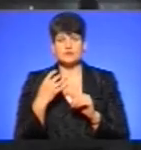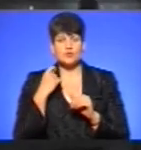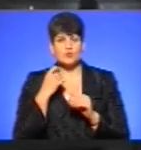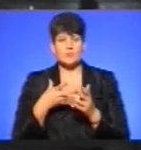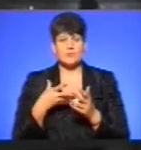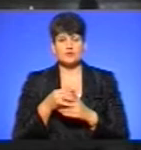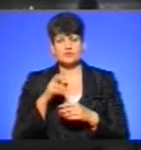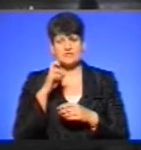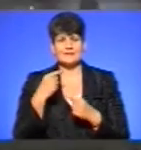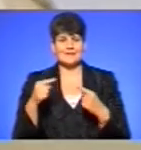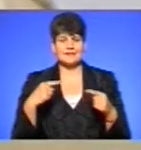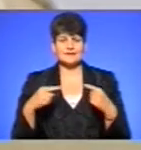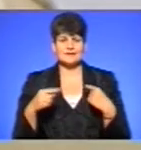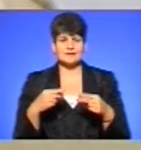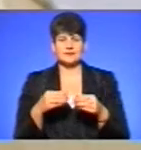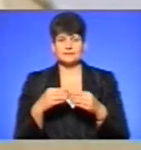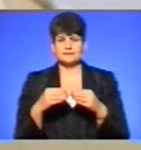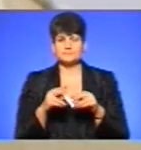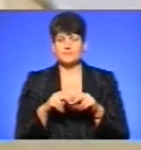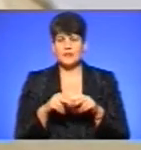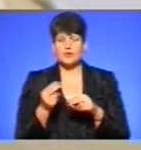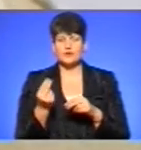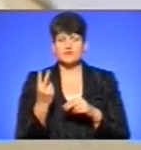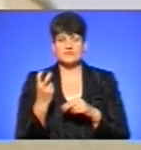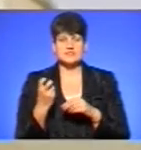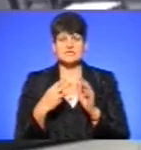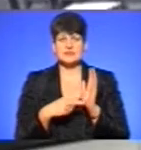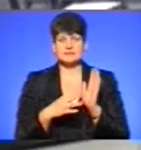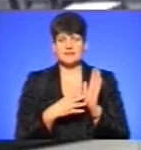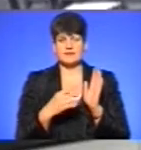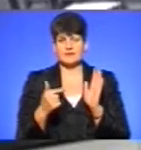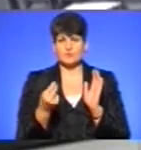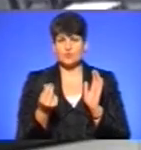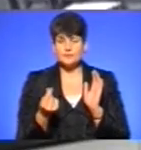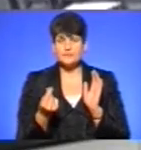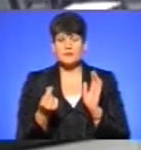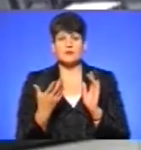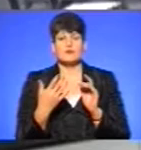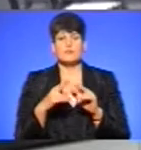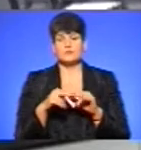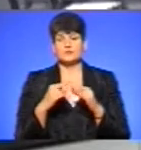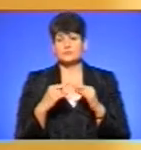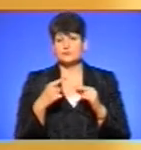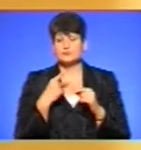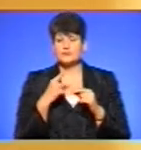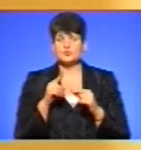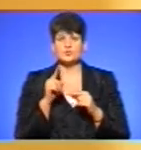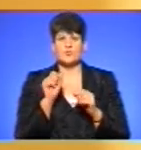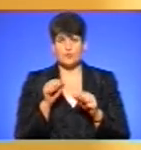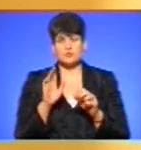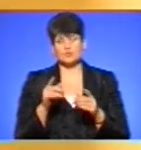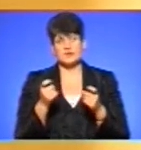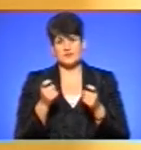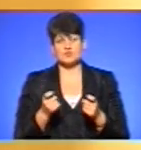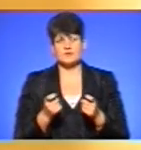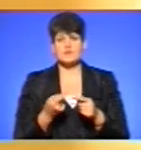держава. Для інших пластикова картка коштуватиме 279 гривень. У Державній міграційній службі пояснили, може бути і дешевше,